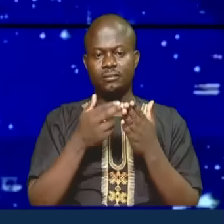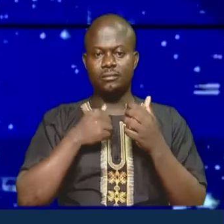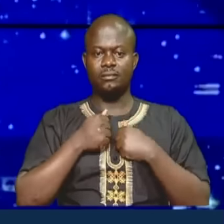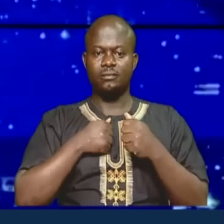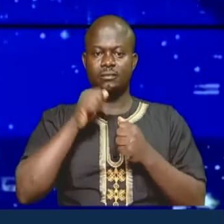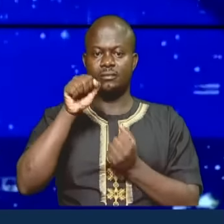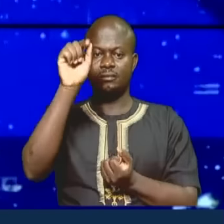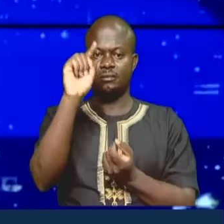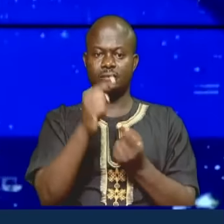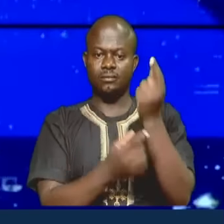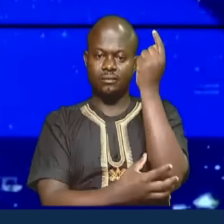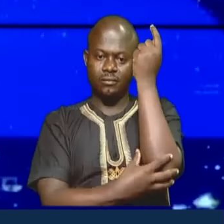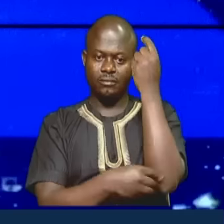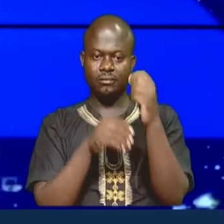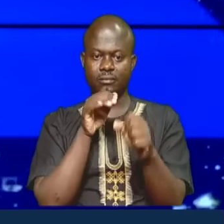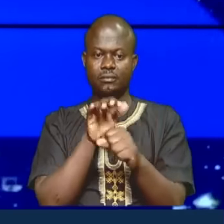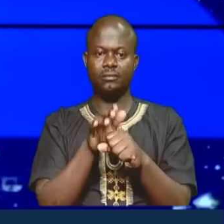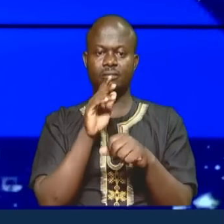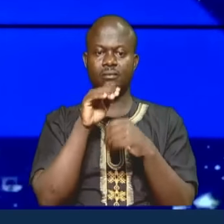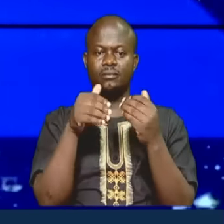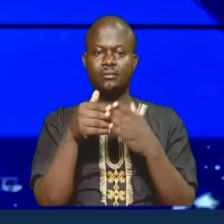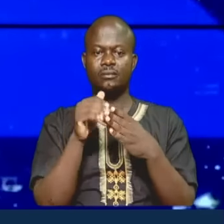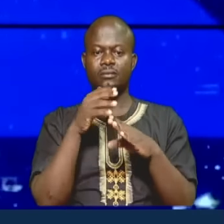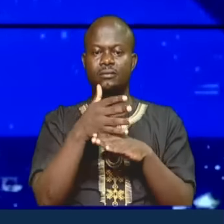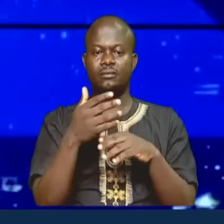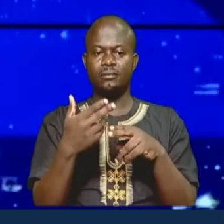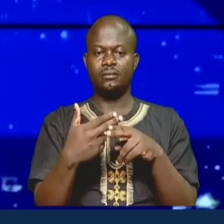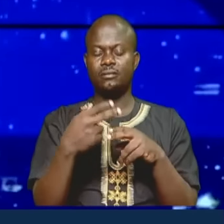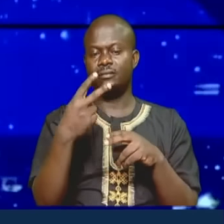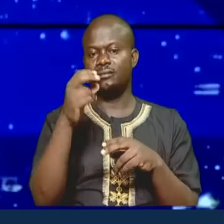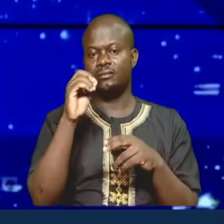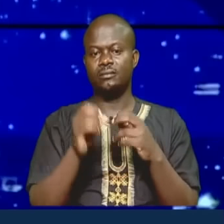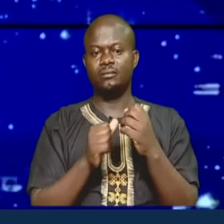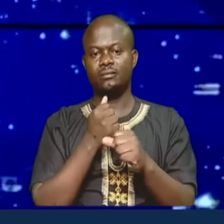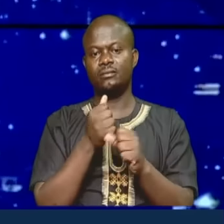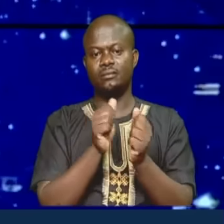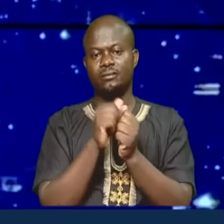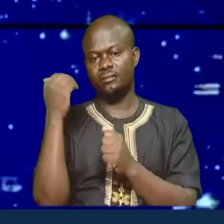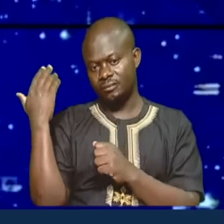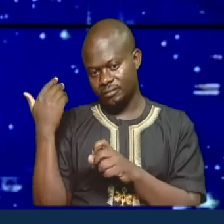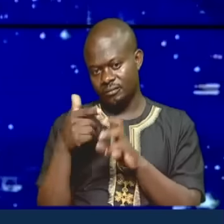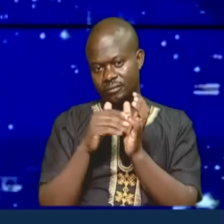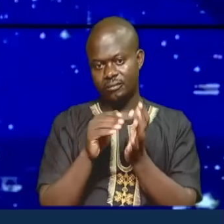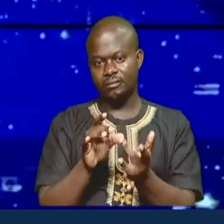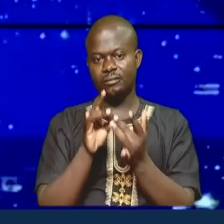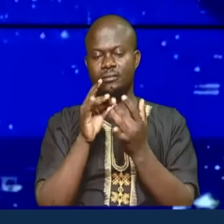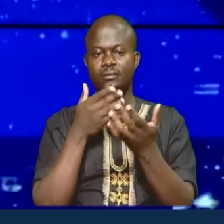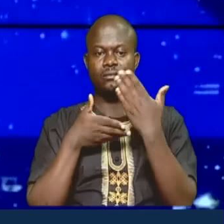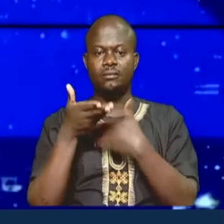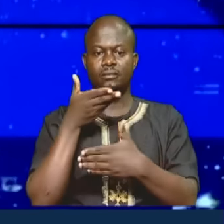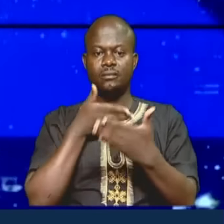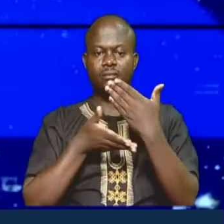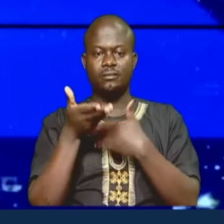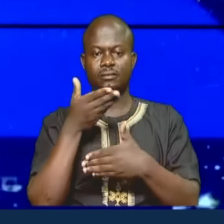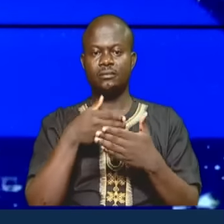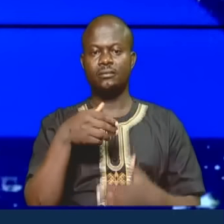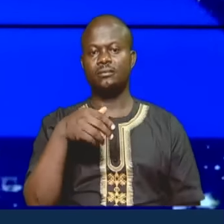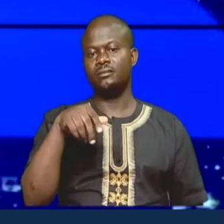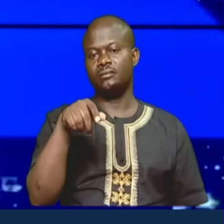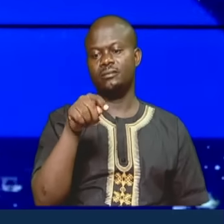kugabanya ubukene bukabije mu baturage kugira cya 20% mu myaka 10 ishize. By'umwihariko rero twagiranye ikiganiro na